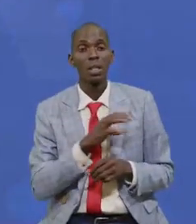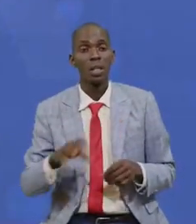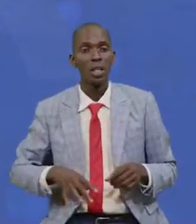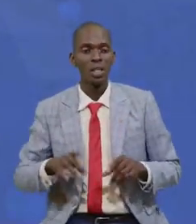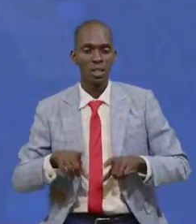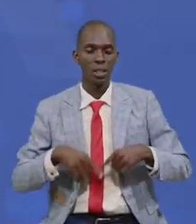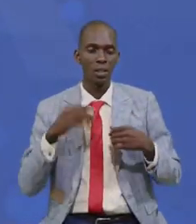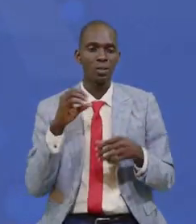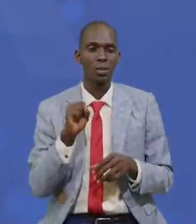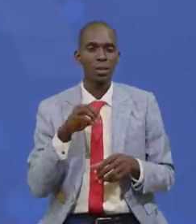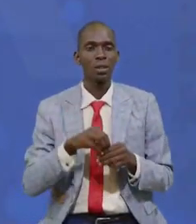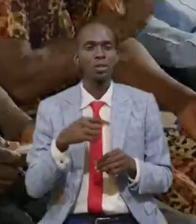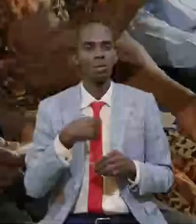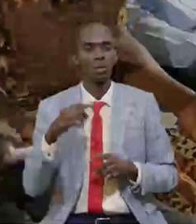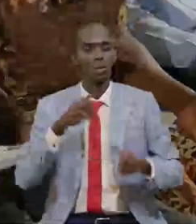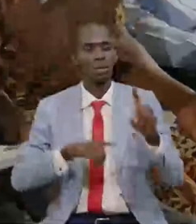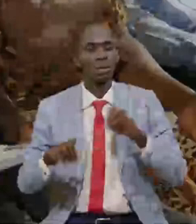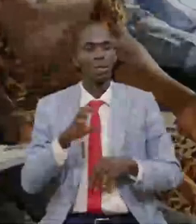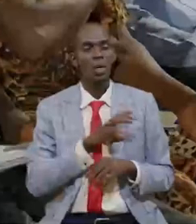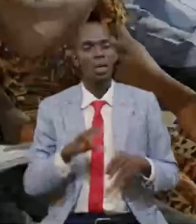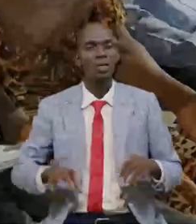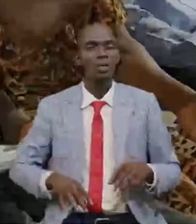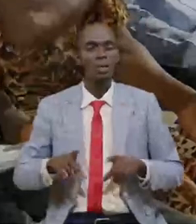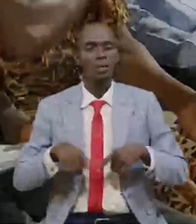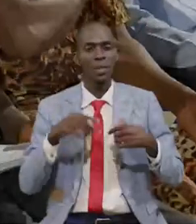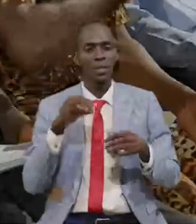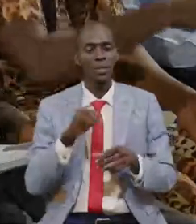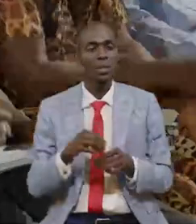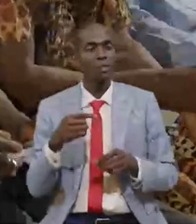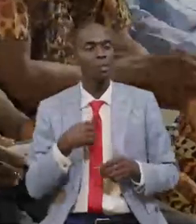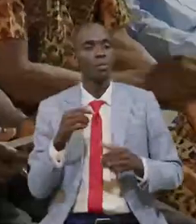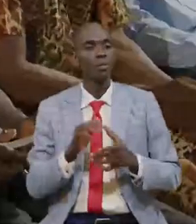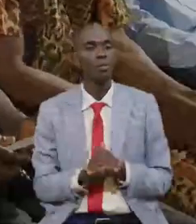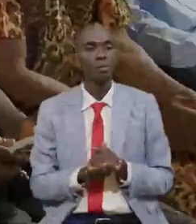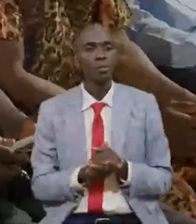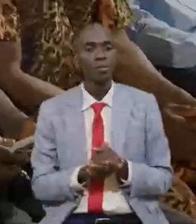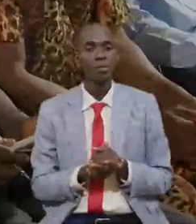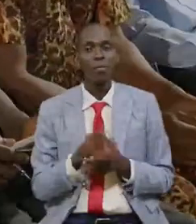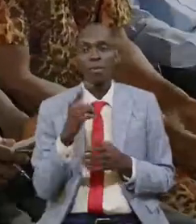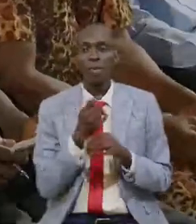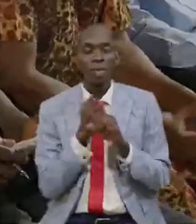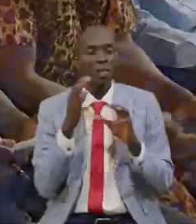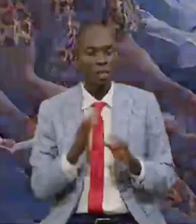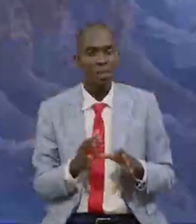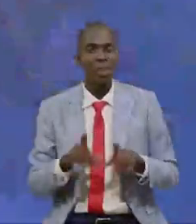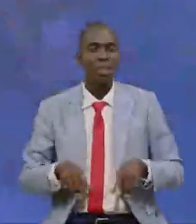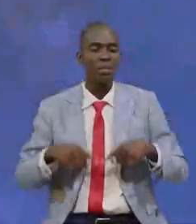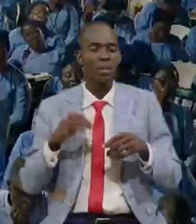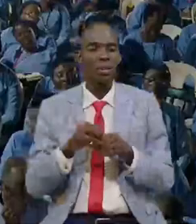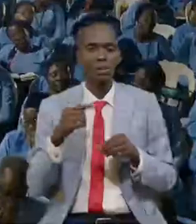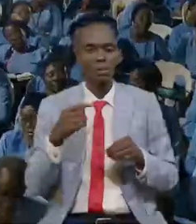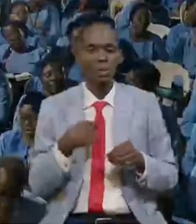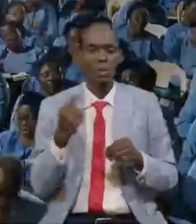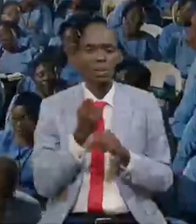en moi. Quelqu'un là-bas, répétez cela. Christ vit en moi. Le Sauveur vit en moi. Répétez